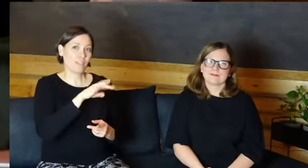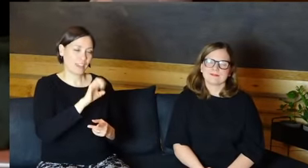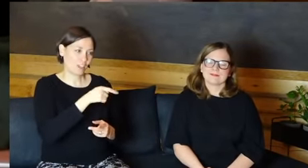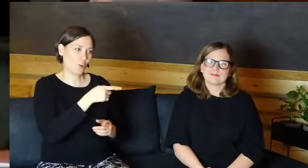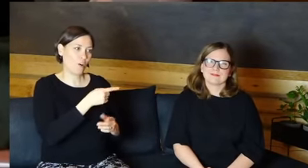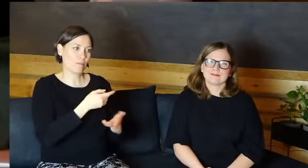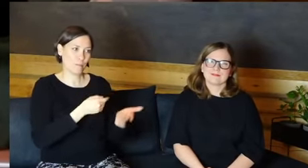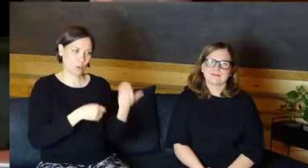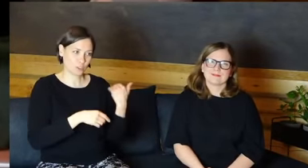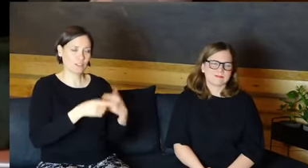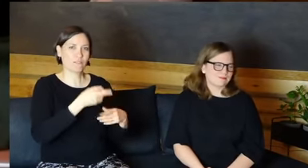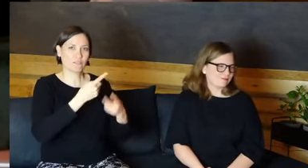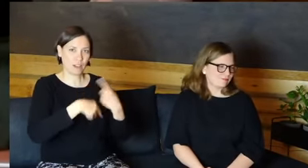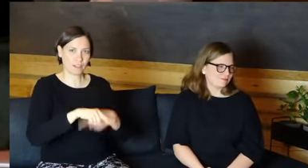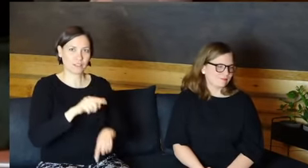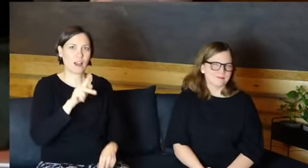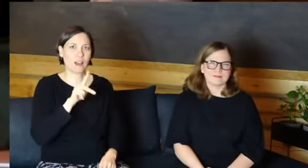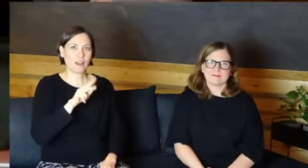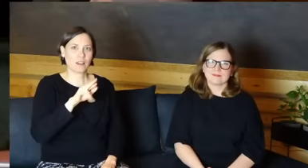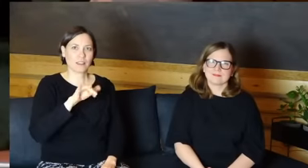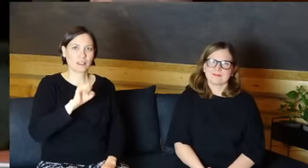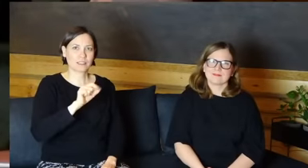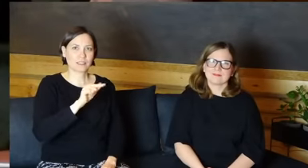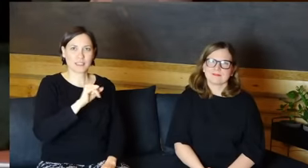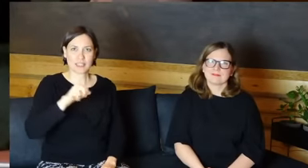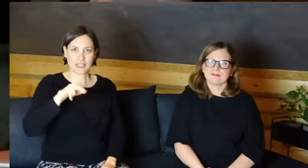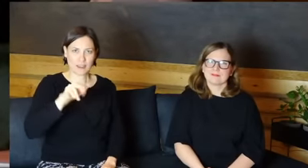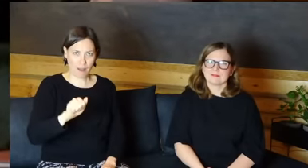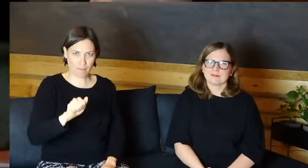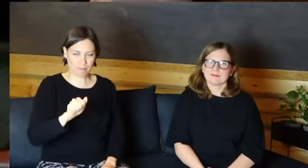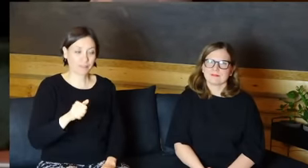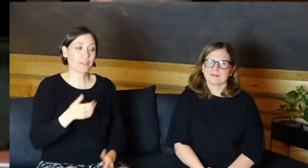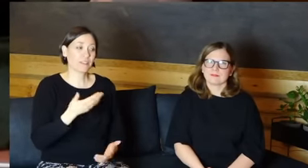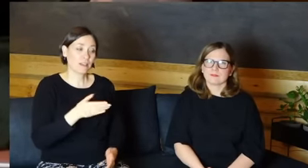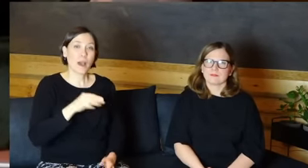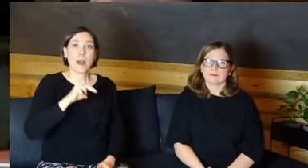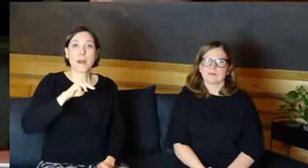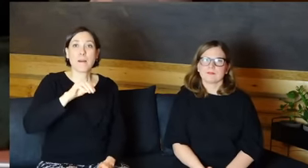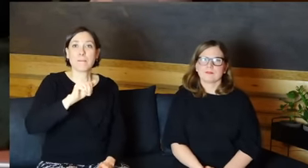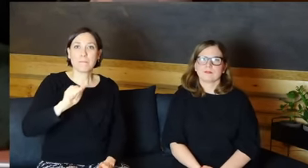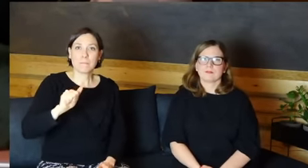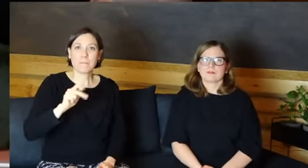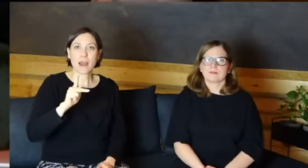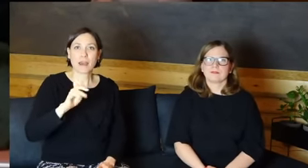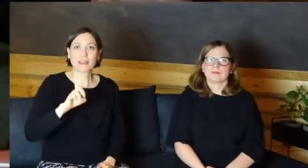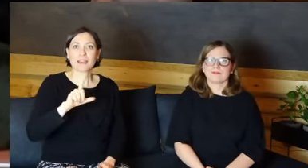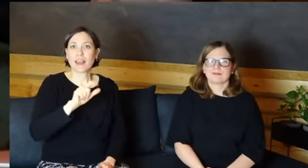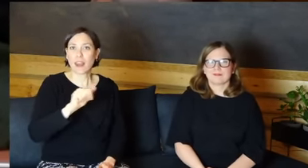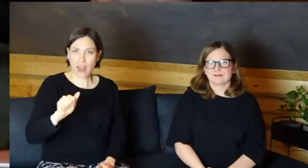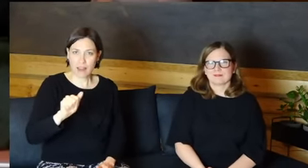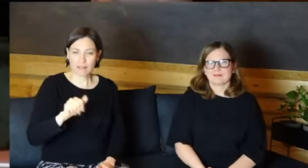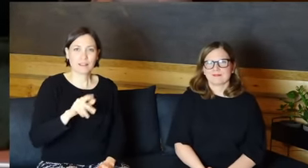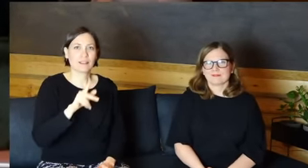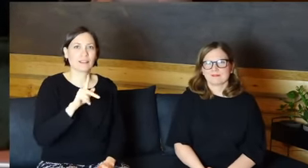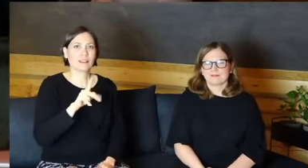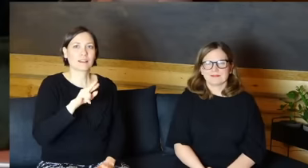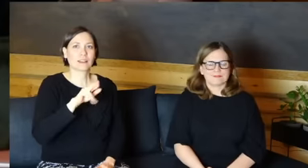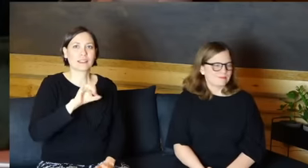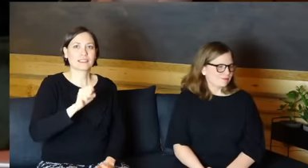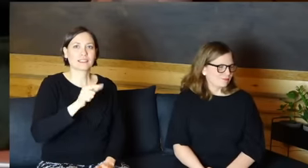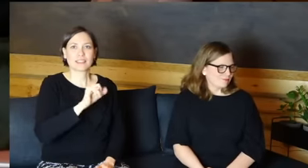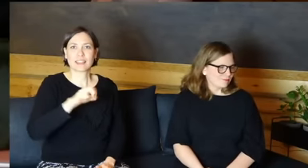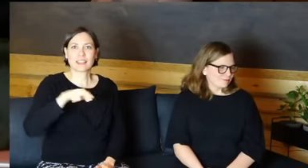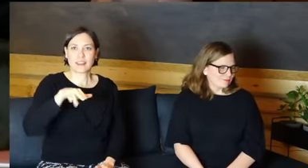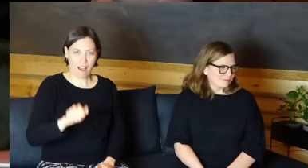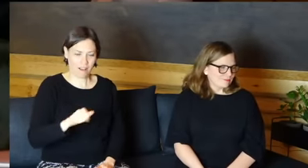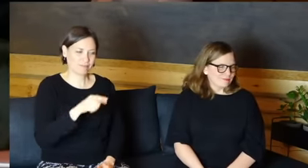Eli toivotetaan lavalle tervetulleeksi Mäkelän Kristiina. Tässä puhuttiin vähän aluksi, kun